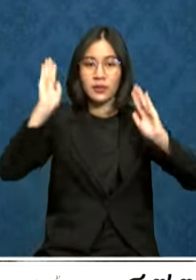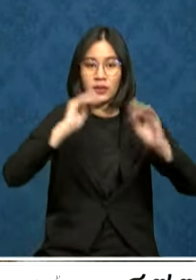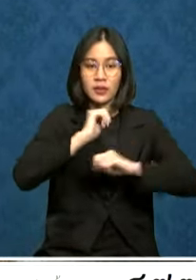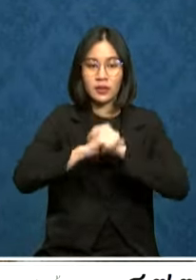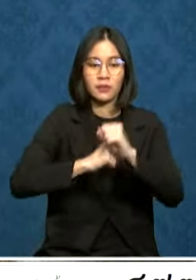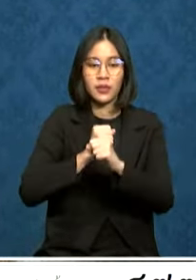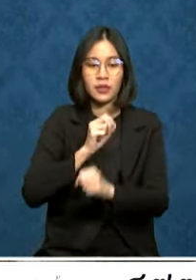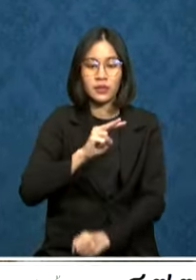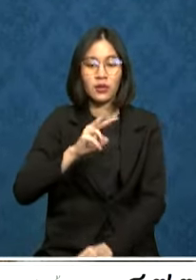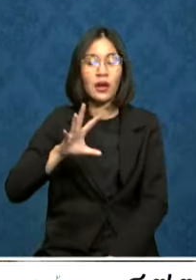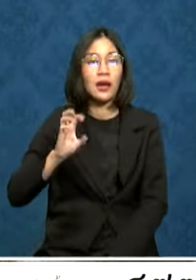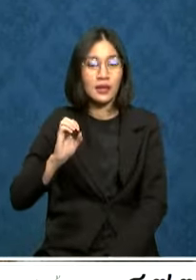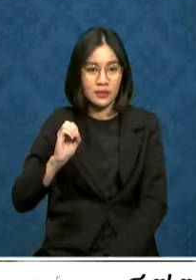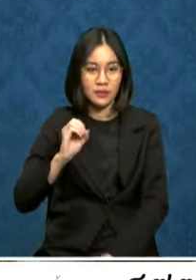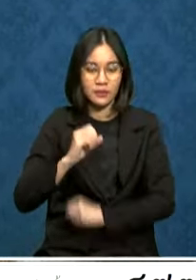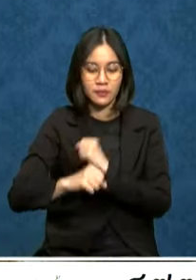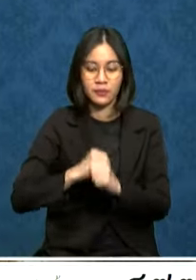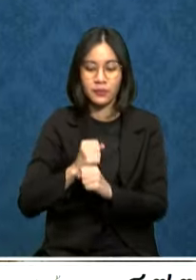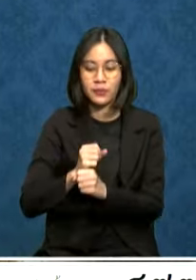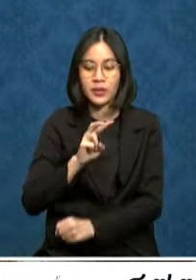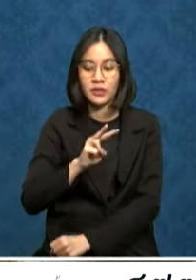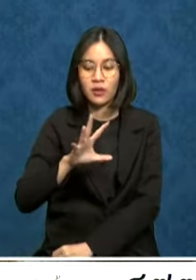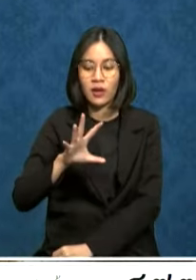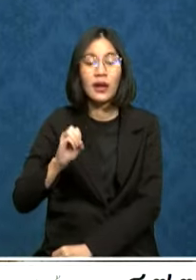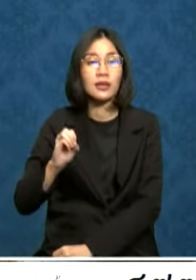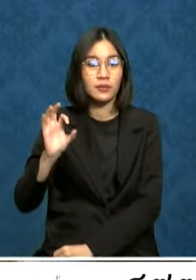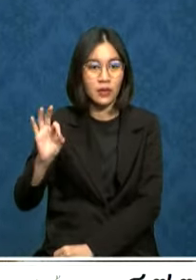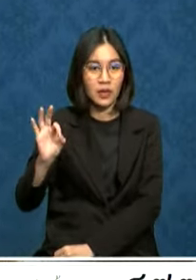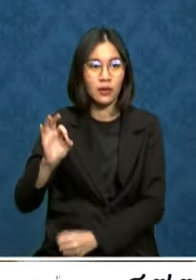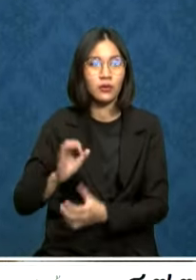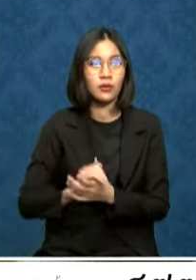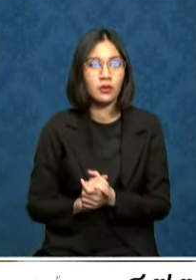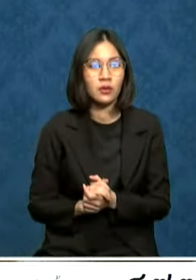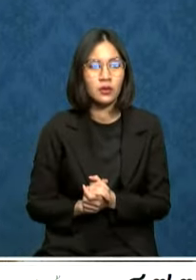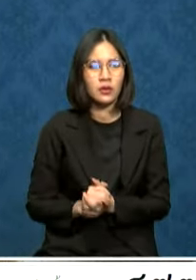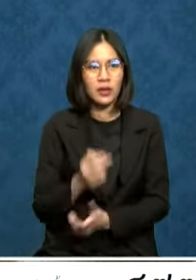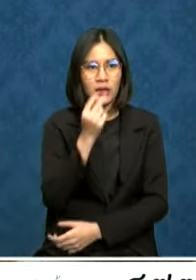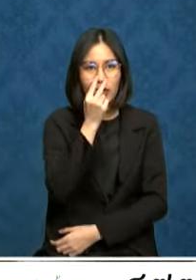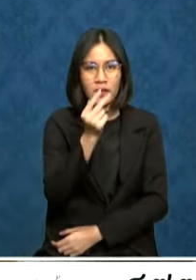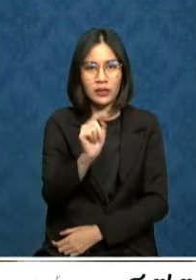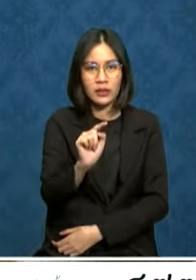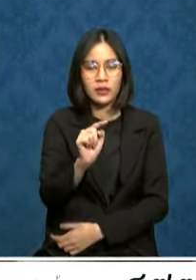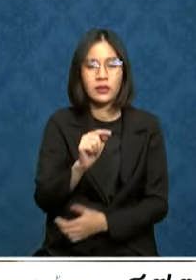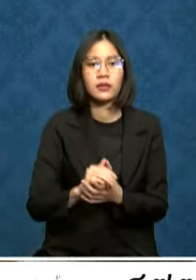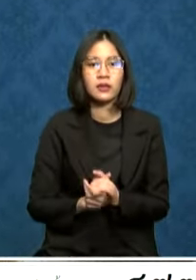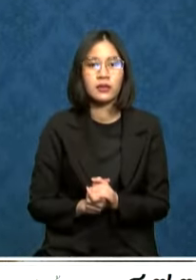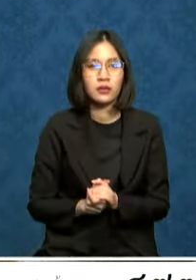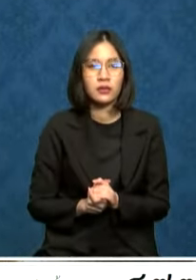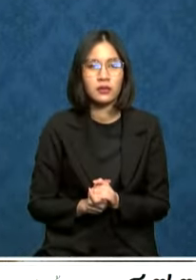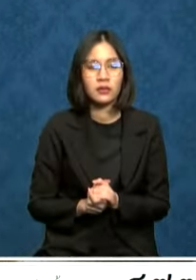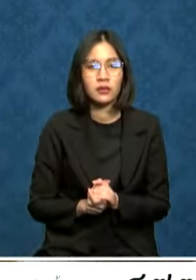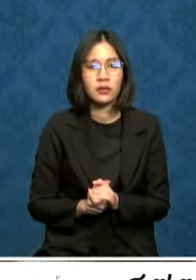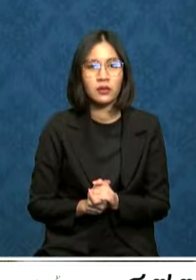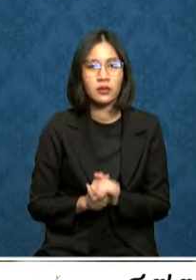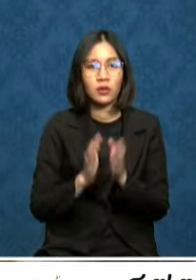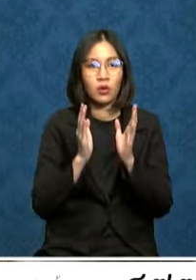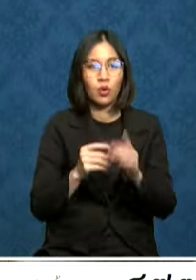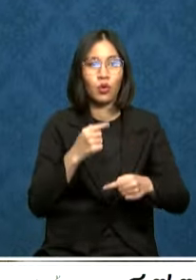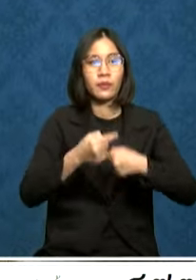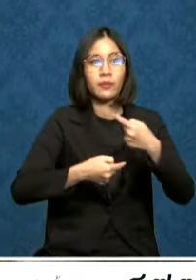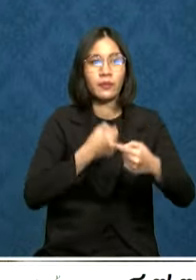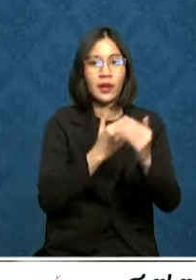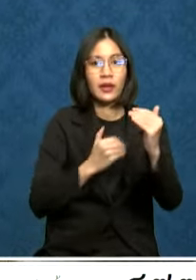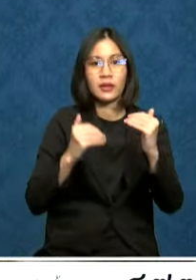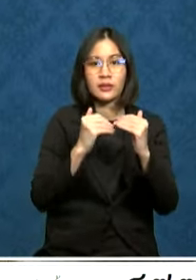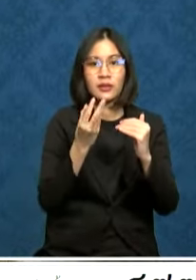50 และ 2559ก็จะพบว่ามีอัตาผู้ออกมาใช้สิติเนี่ย